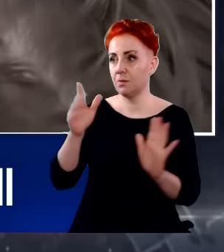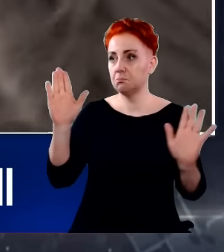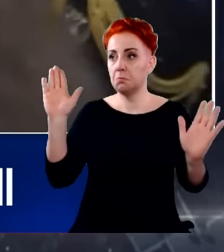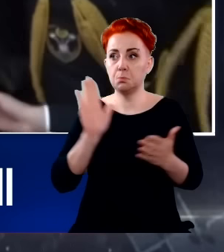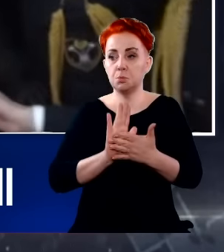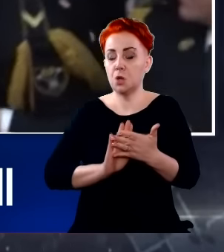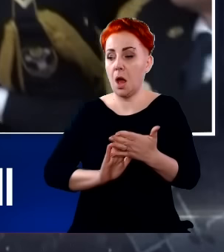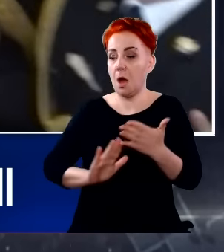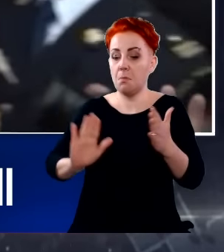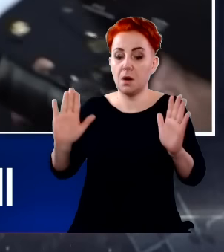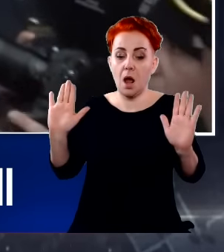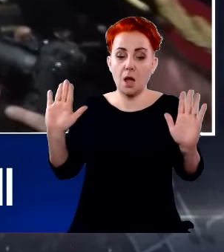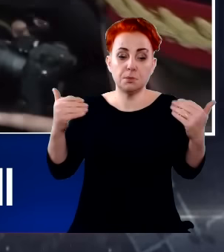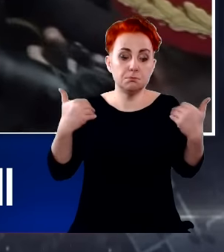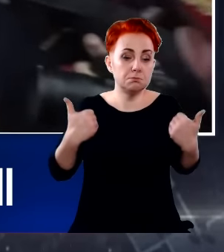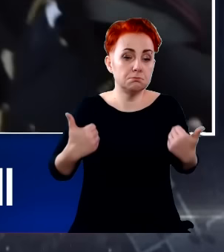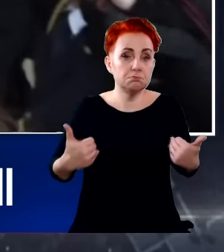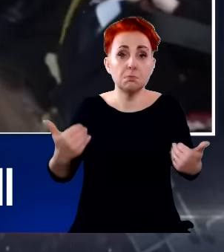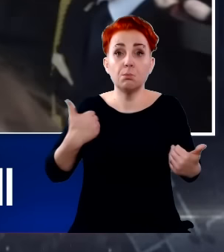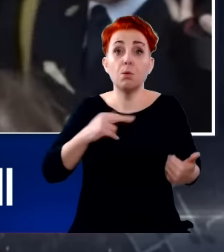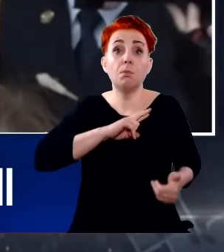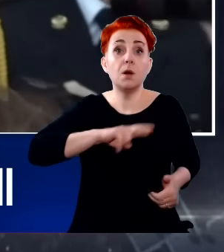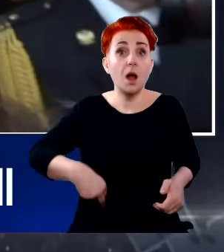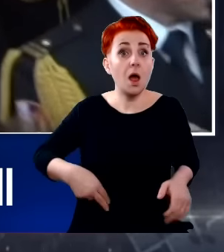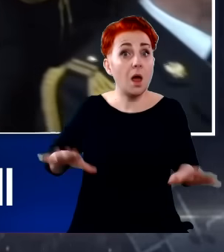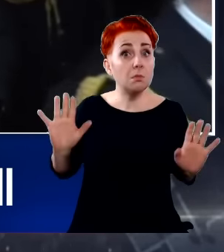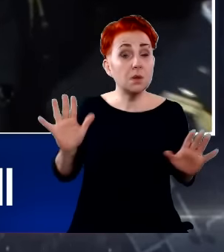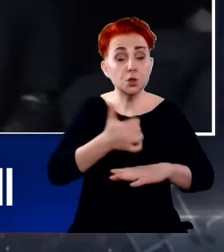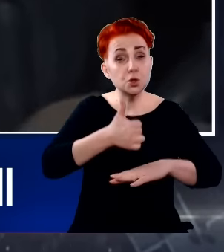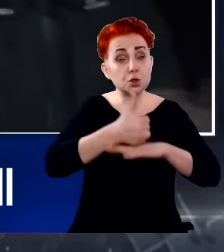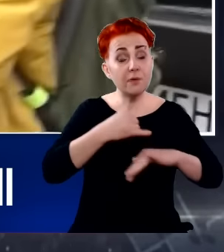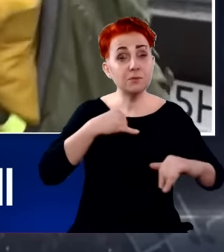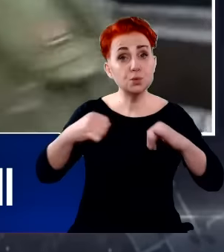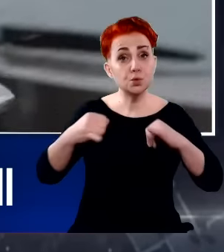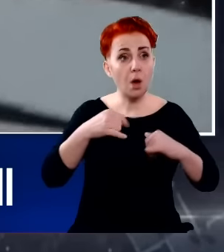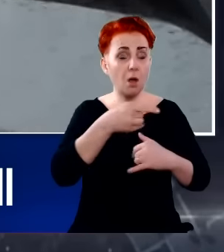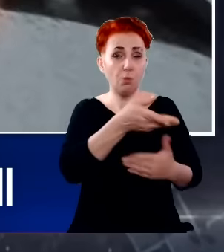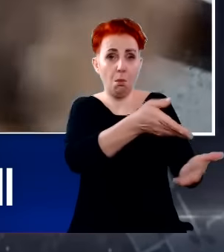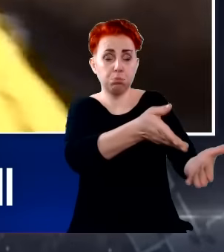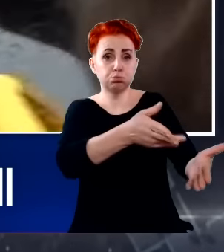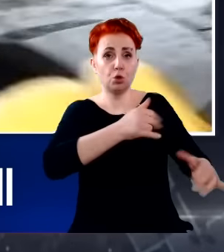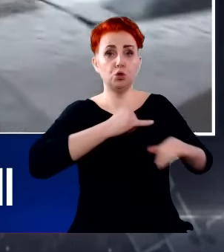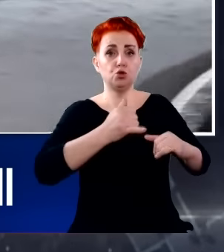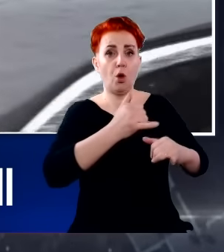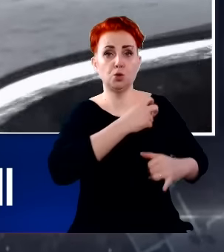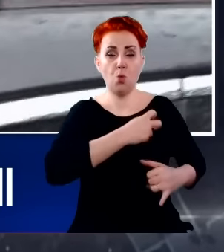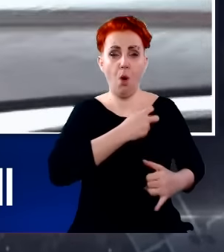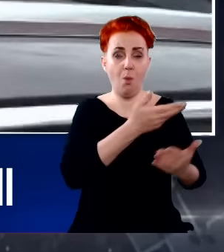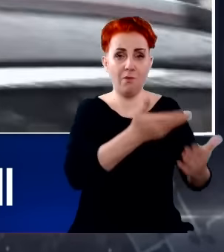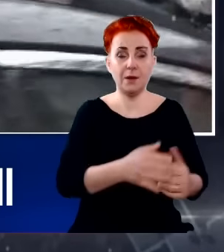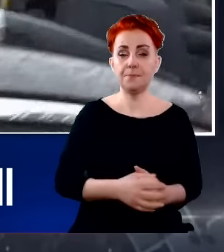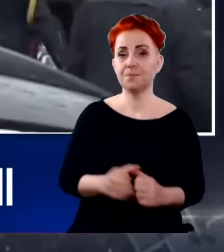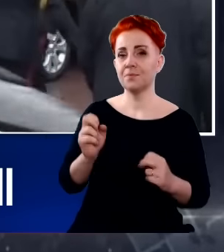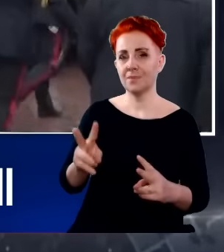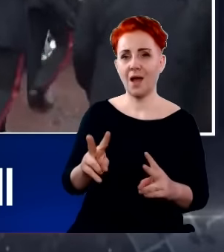czyste ręce. To byłem premierem, szefem rządu, a tutaj to rządził pan Hołownia, tak? Szef rządu powinien odpowiadać